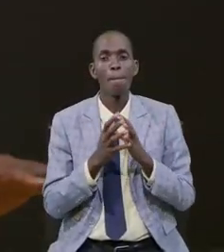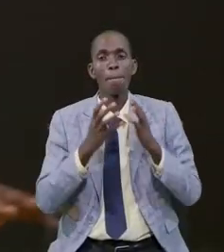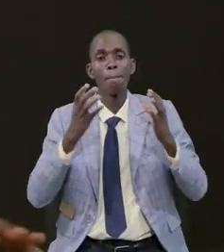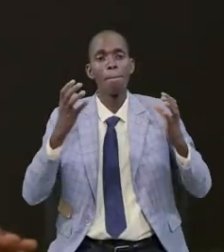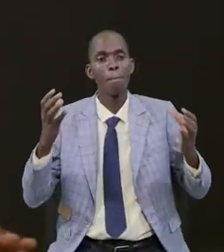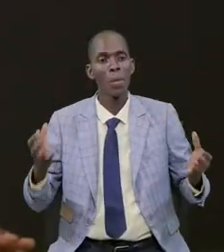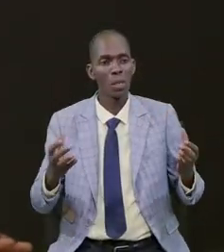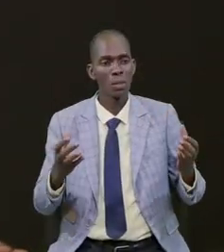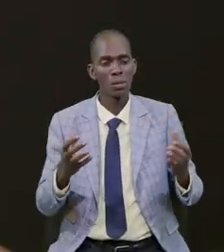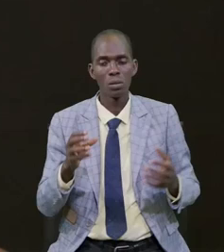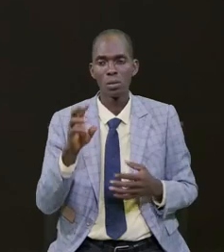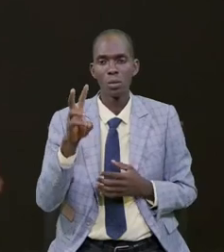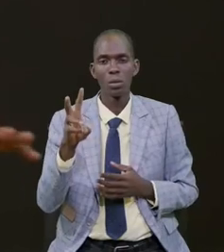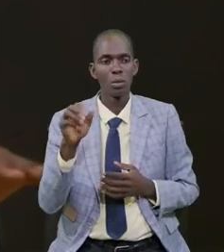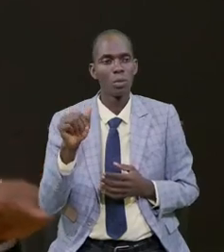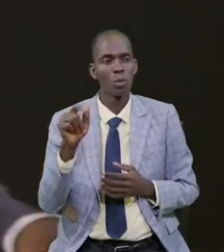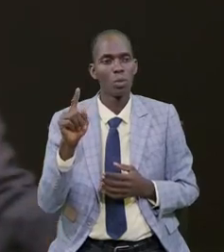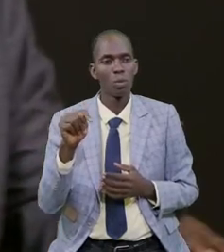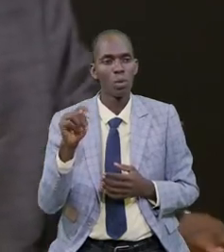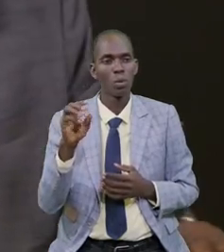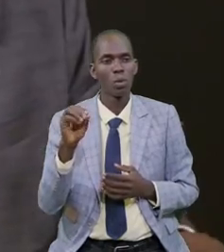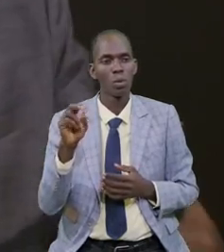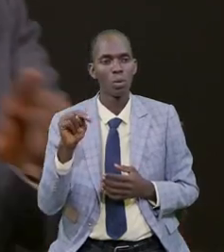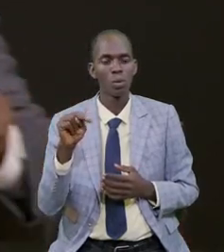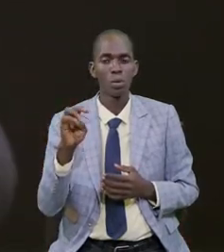ceux qui viennent à peine